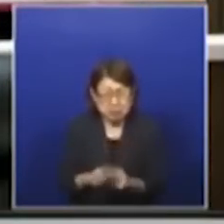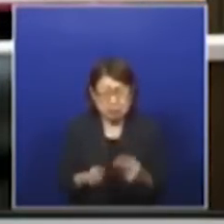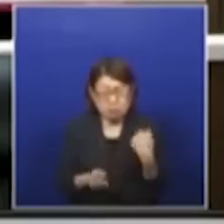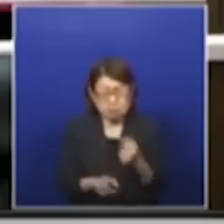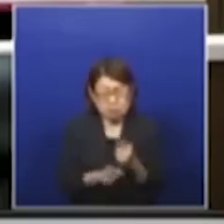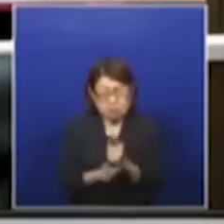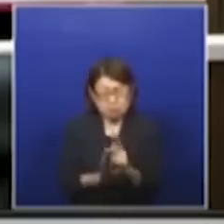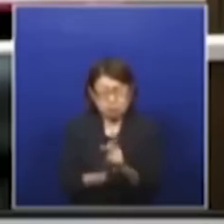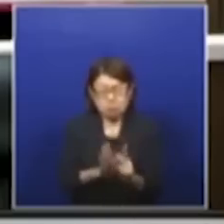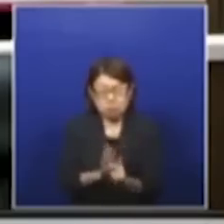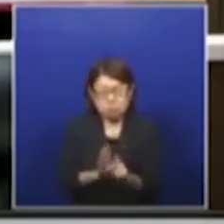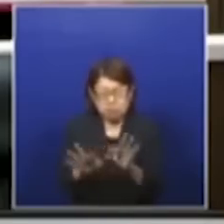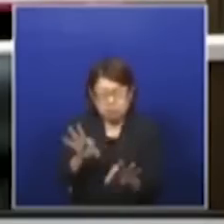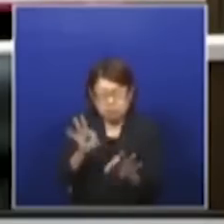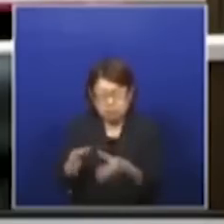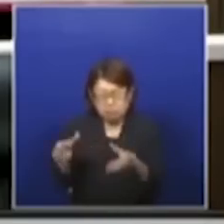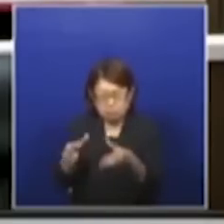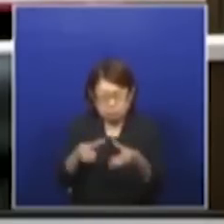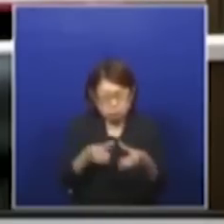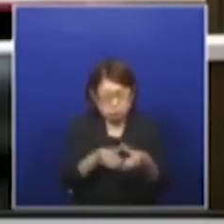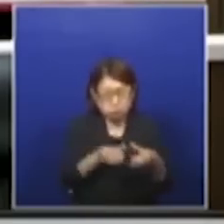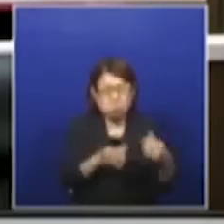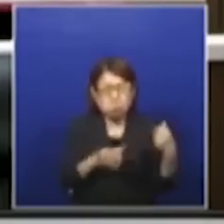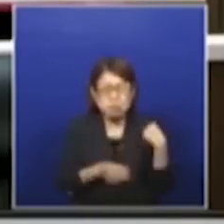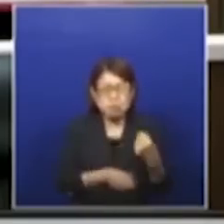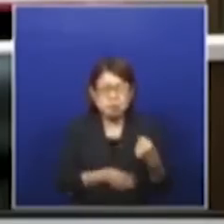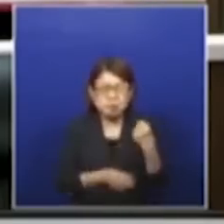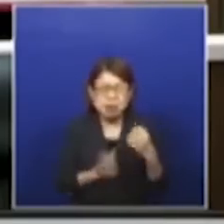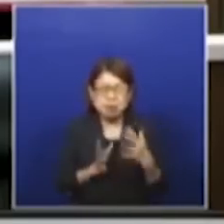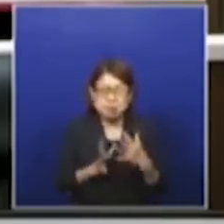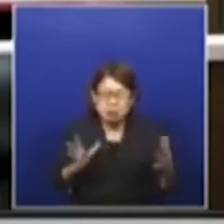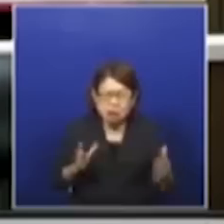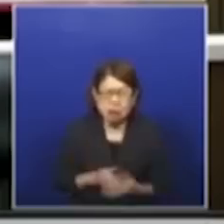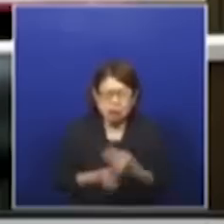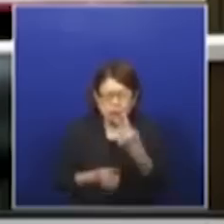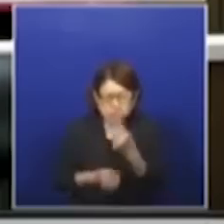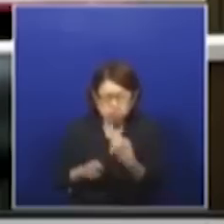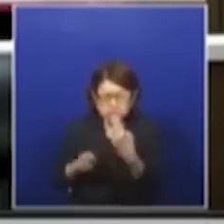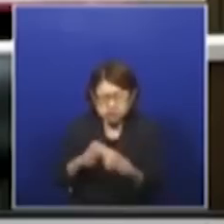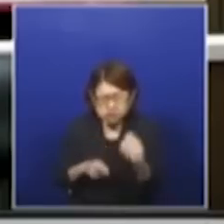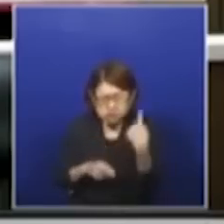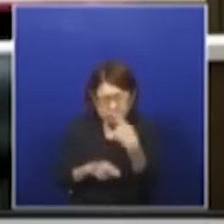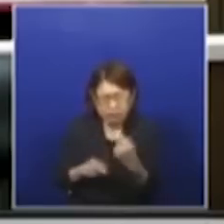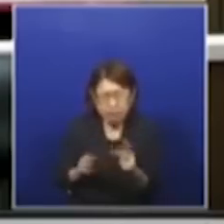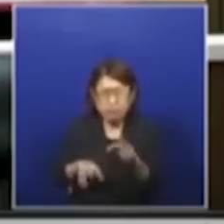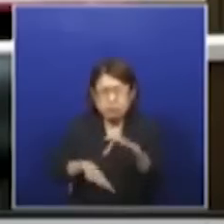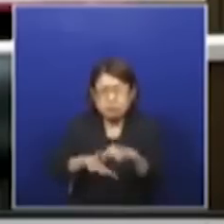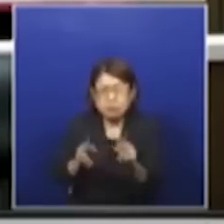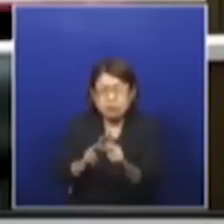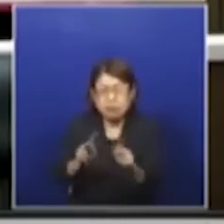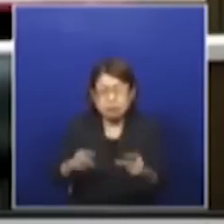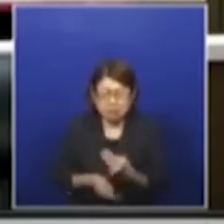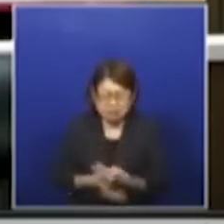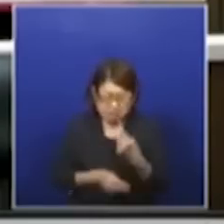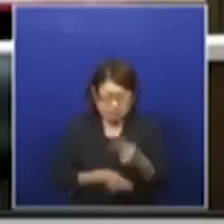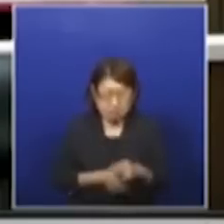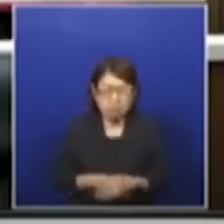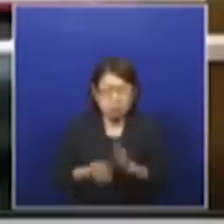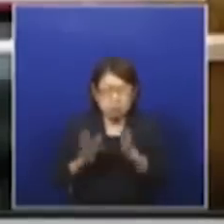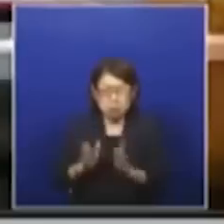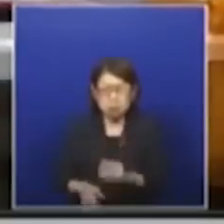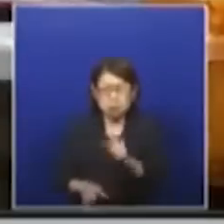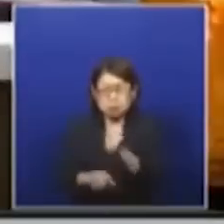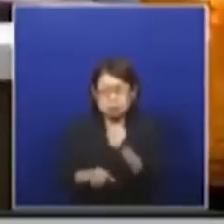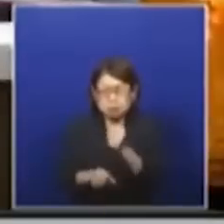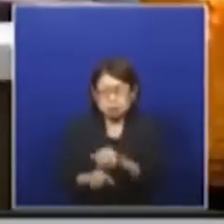ตามพ.ร.ก.เมื่อเข้าไปดูรายชื่อและตำแหน่งของกรรมการที่ตั้งตามพ.ร.ก.นี้ผมเห็นมีแต่คนของแบงก์ชาติและก